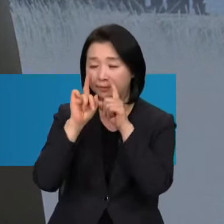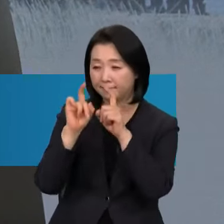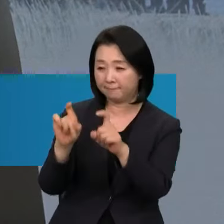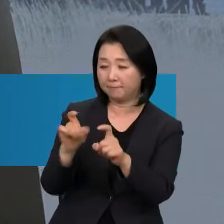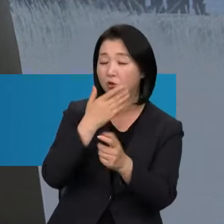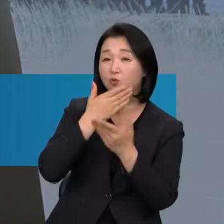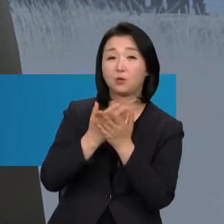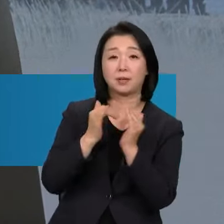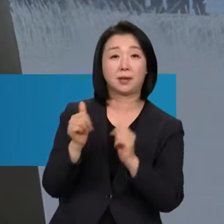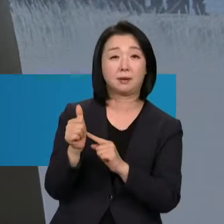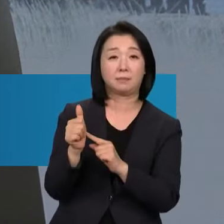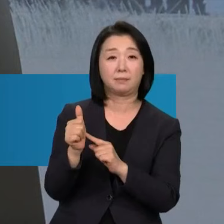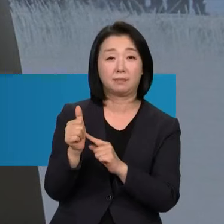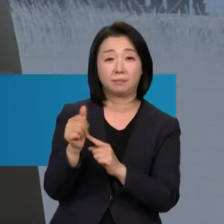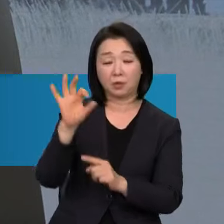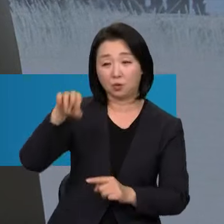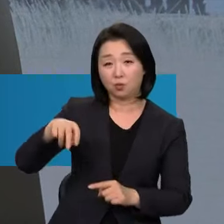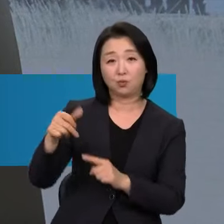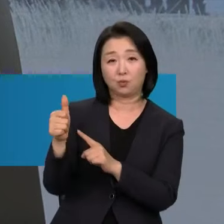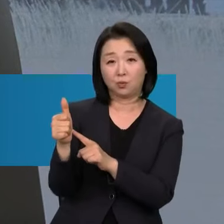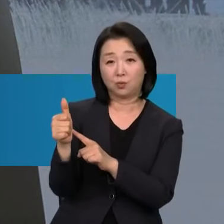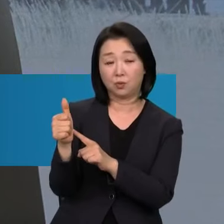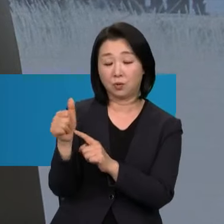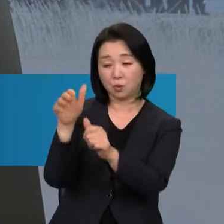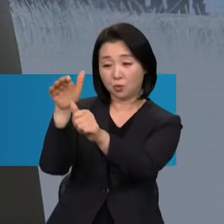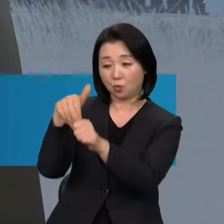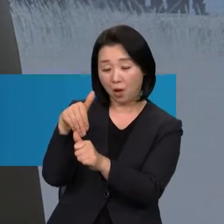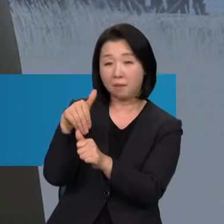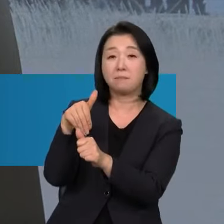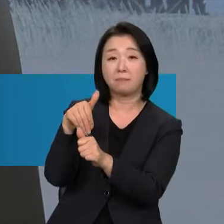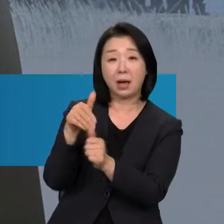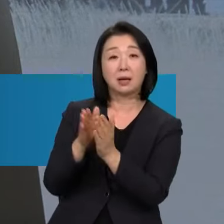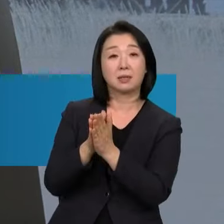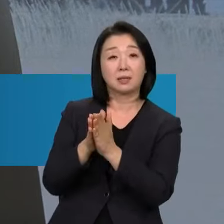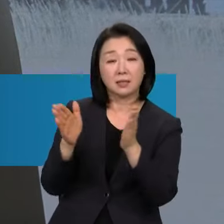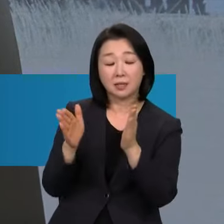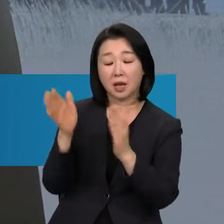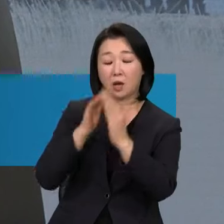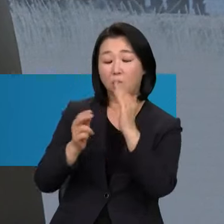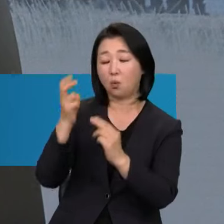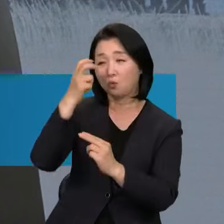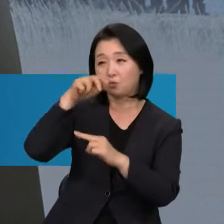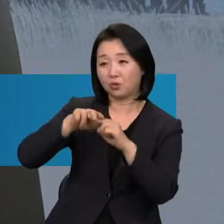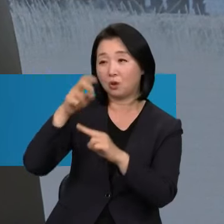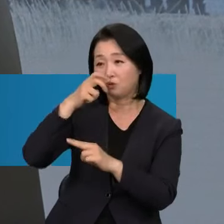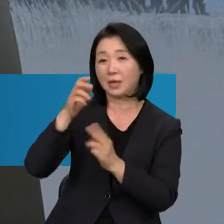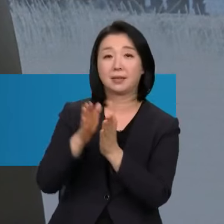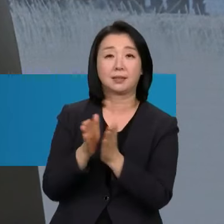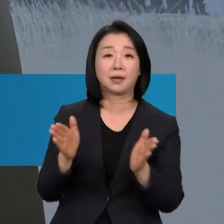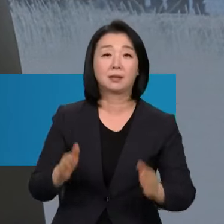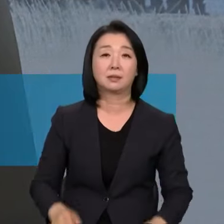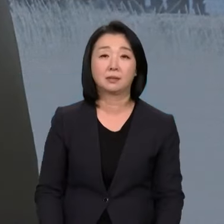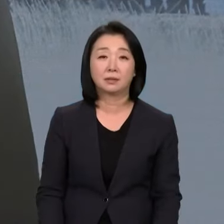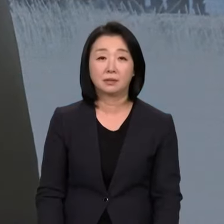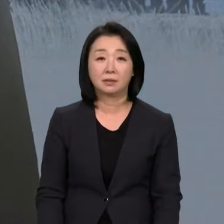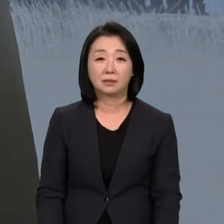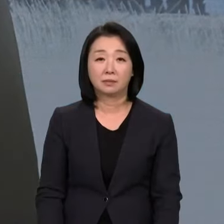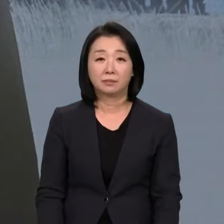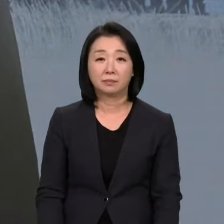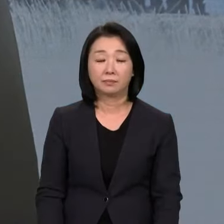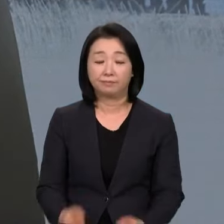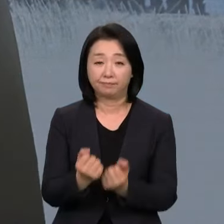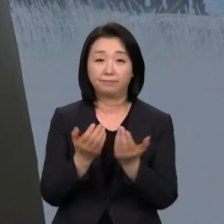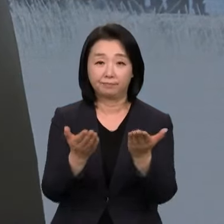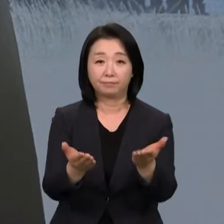핵심 인물로 꼽힙니다 관리관 소환을 시작으로 공수처의 수사도 본격적으로 시작될 걸로 보이는데 먼저 연지환 기자가